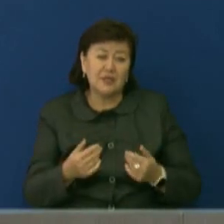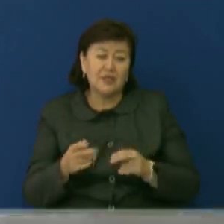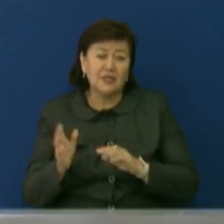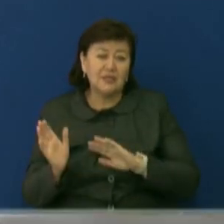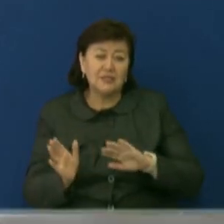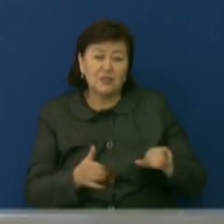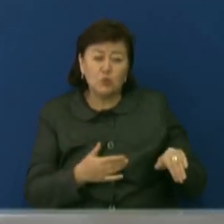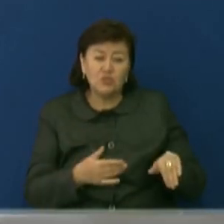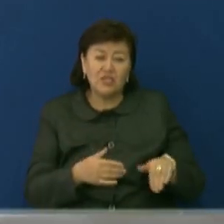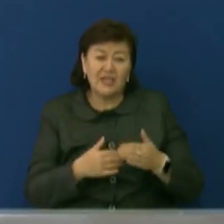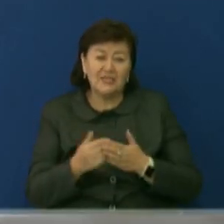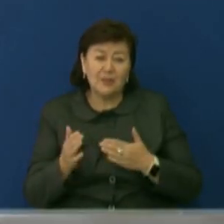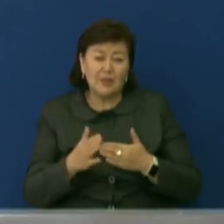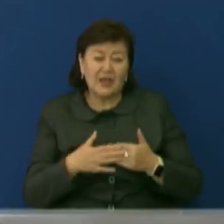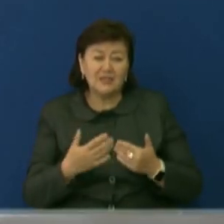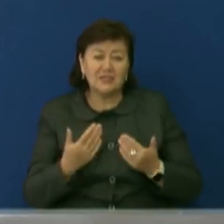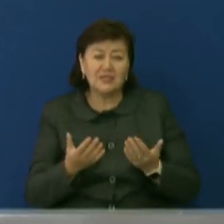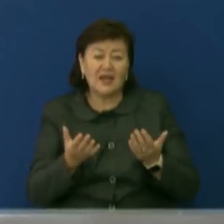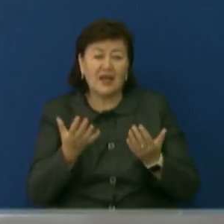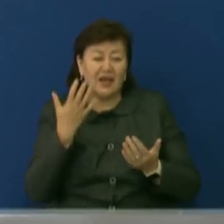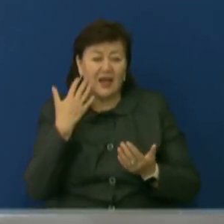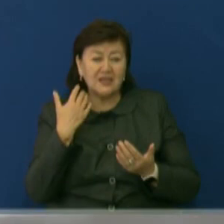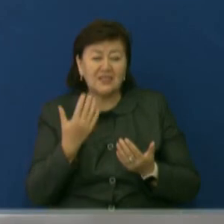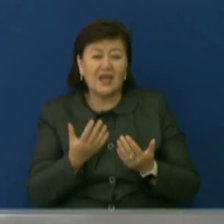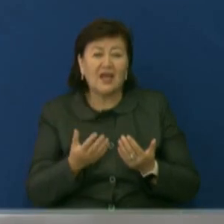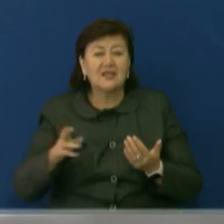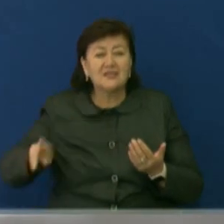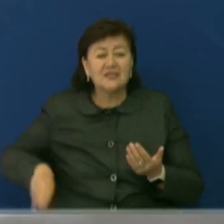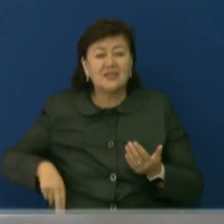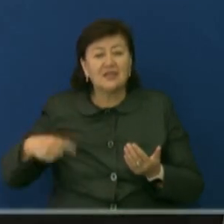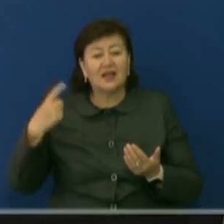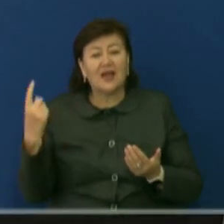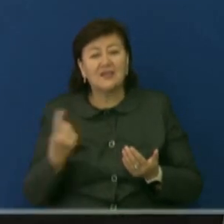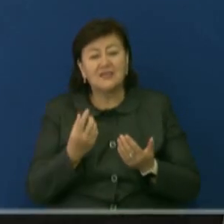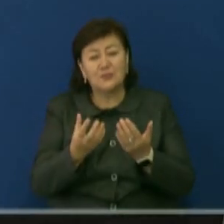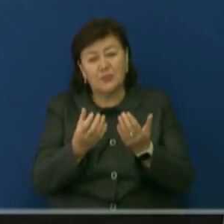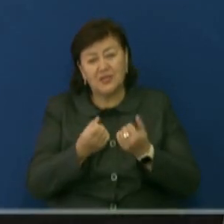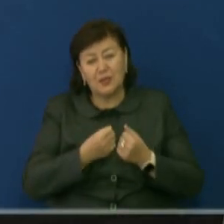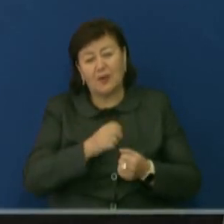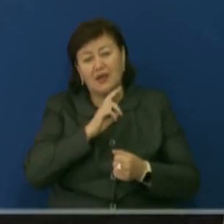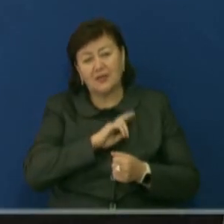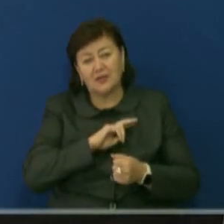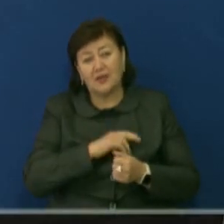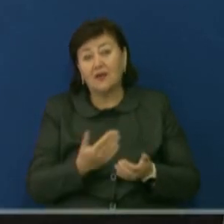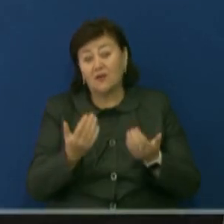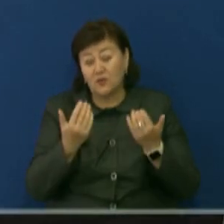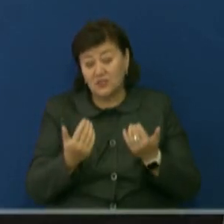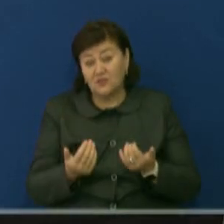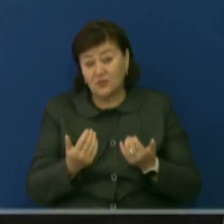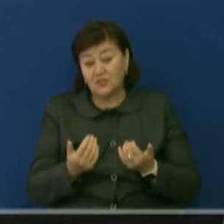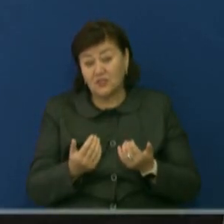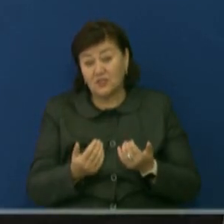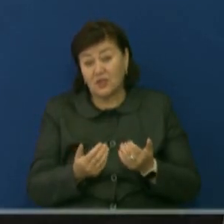решение о приеме на работу педагога принимает директор единолично. Не секрет, что действующая система назначения